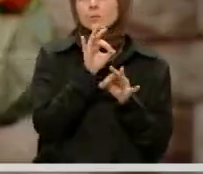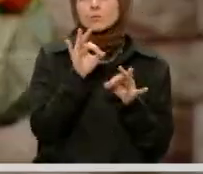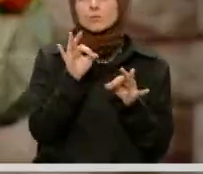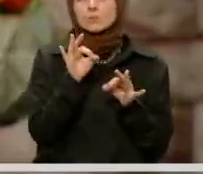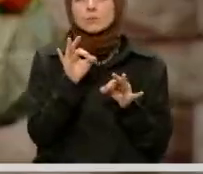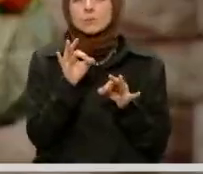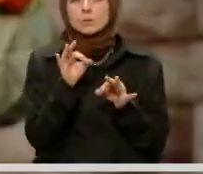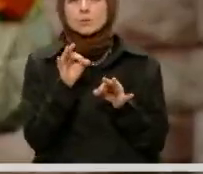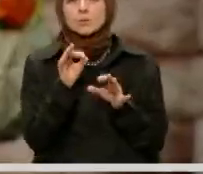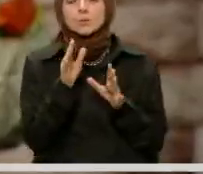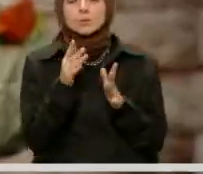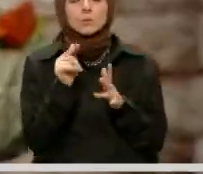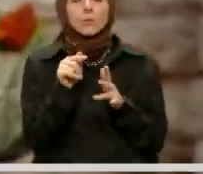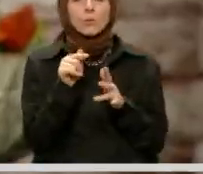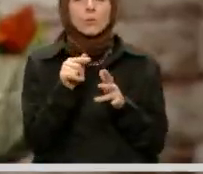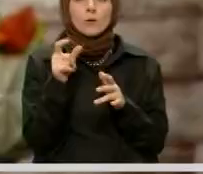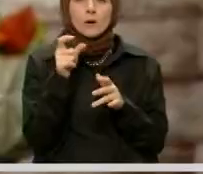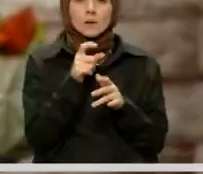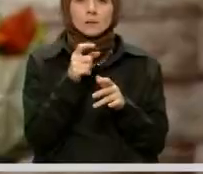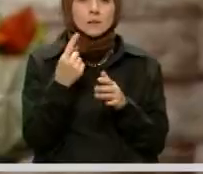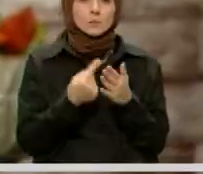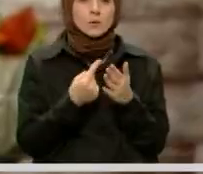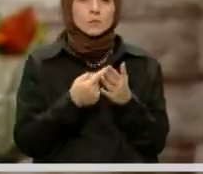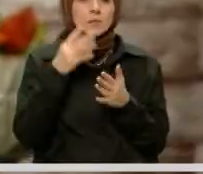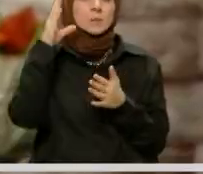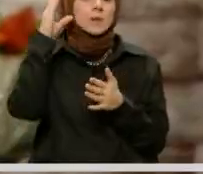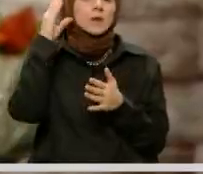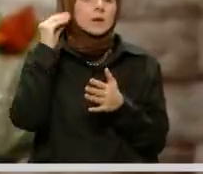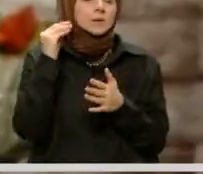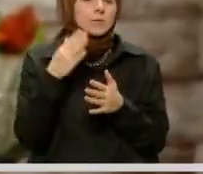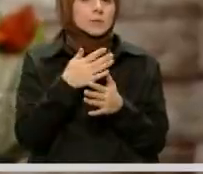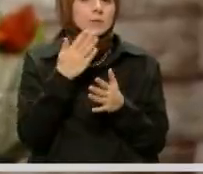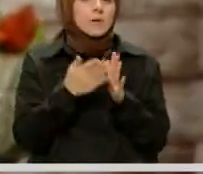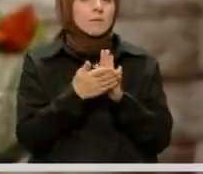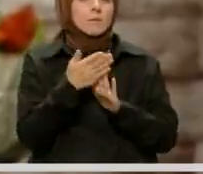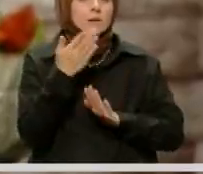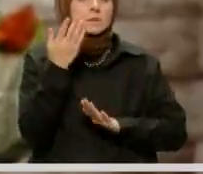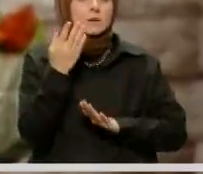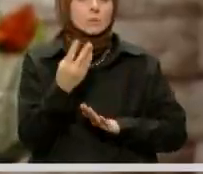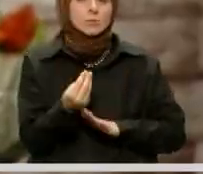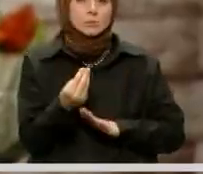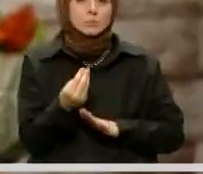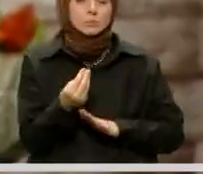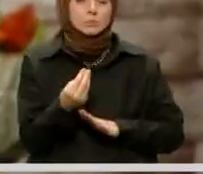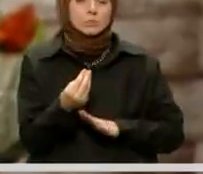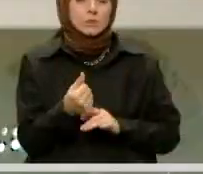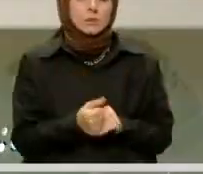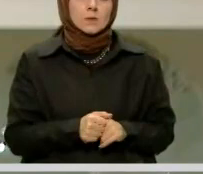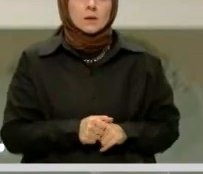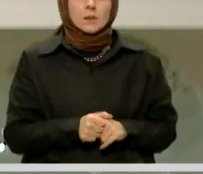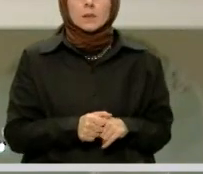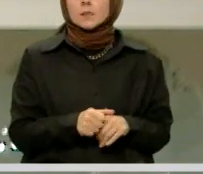Kur'an'la buluştuğumuzda, Kur'an'ı anlama katsayımız, onu hayatımıza aktarma katsayımız kat be kat